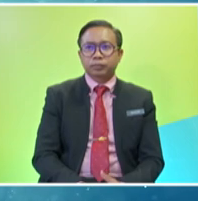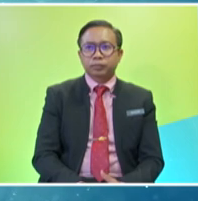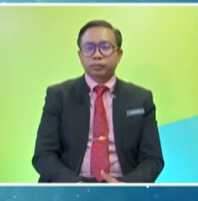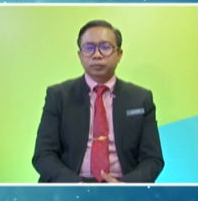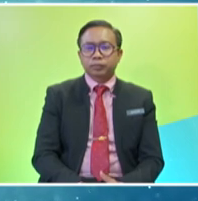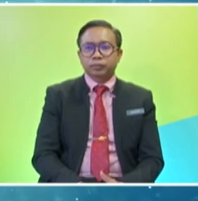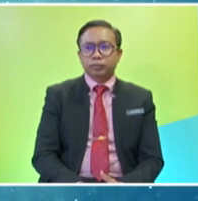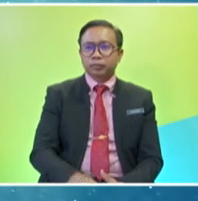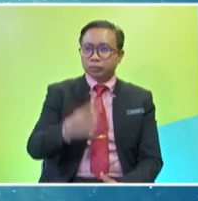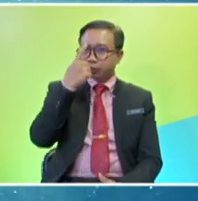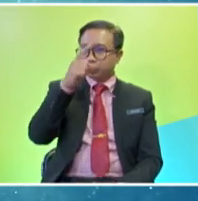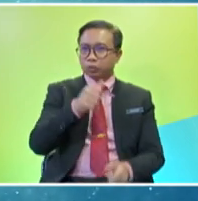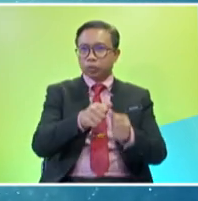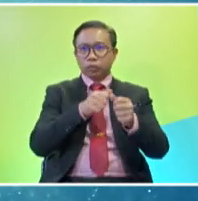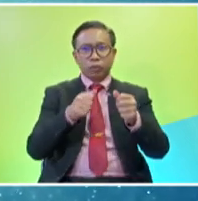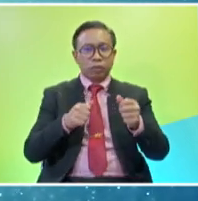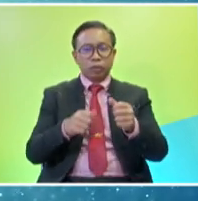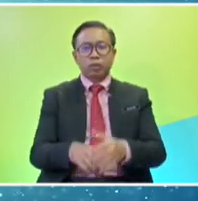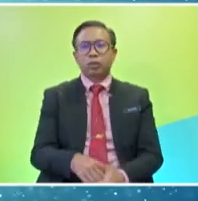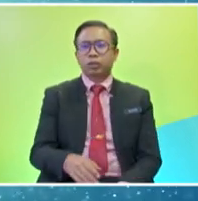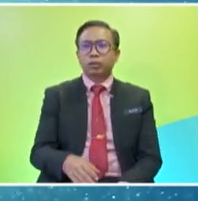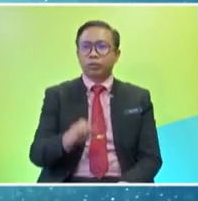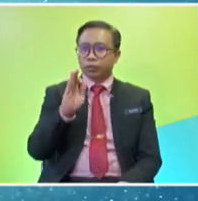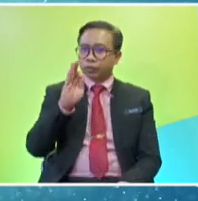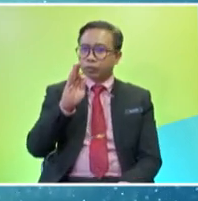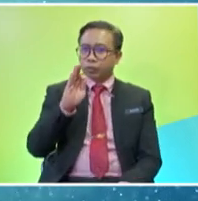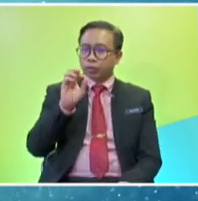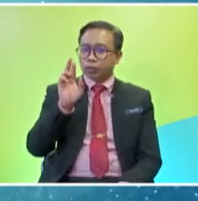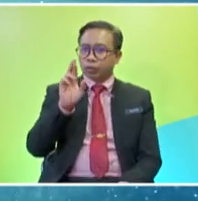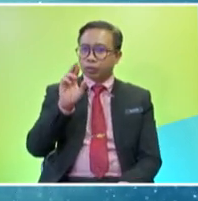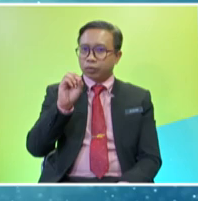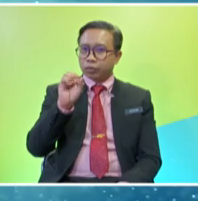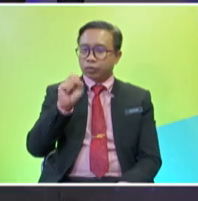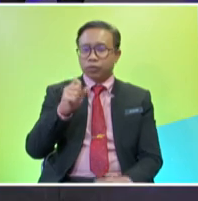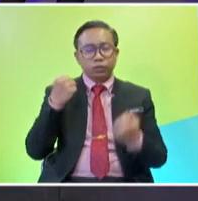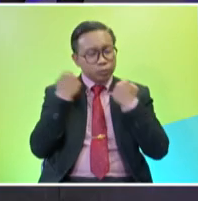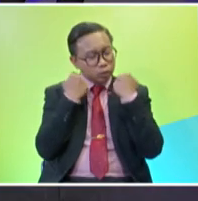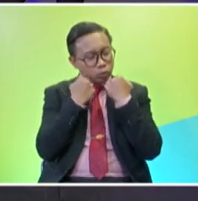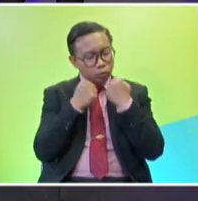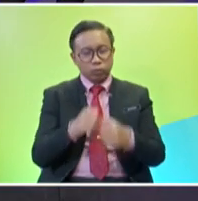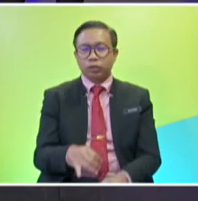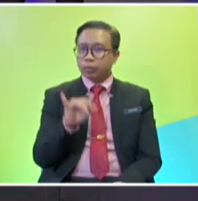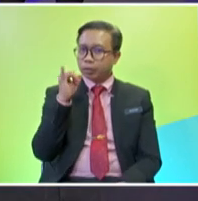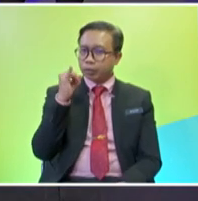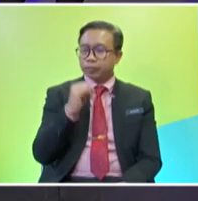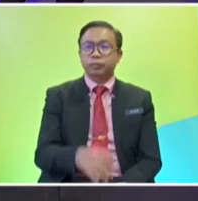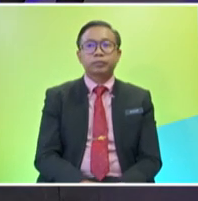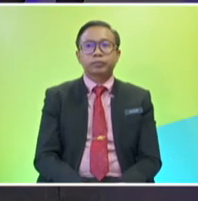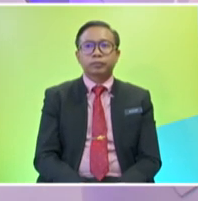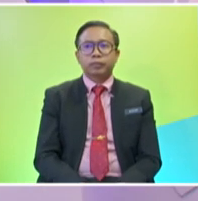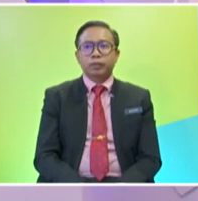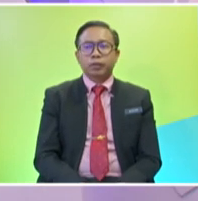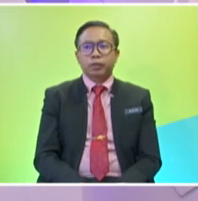untuk mengelakkan ancaman pos Oke Sama juga untuk menghilangkan ancaman Frost Oke Biasanya kalau hutan